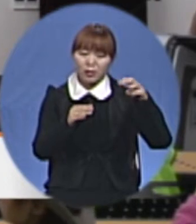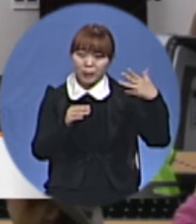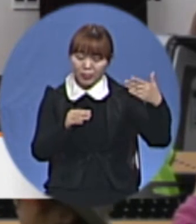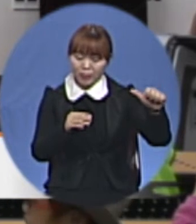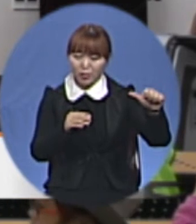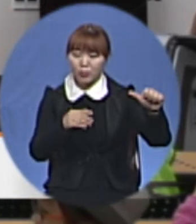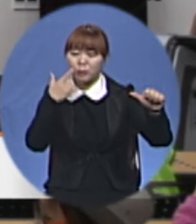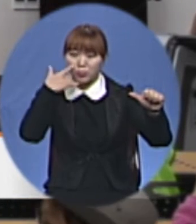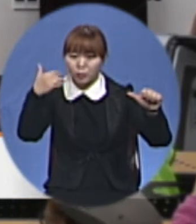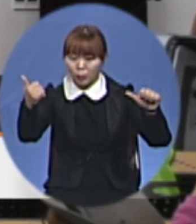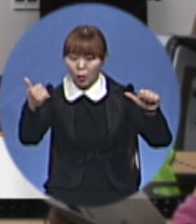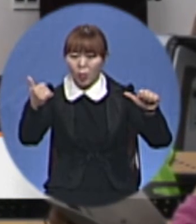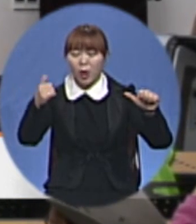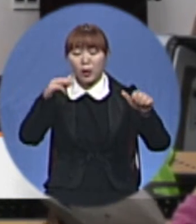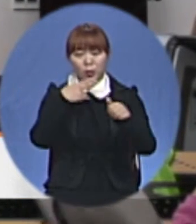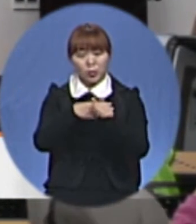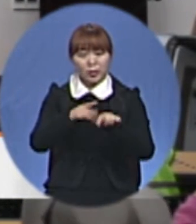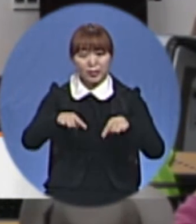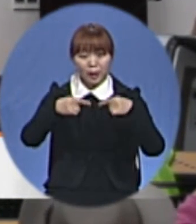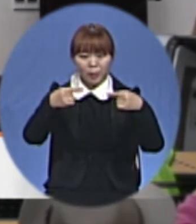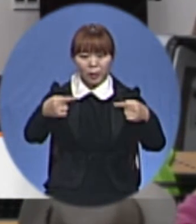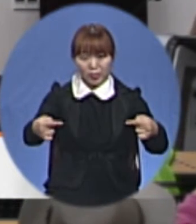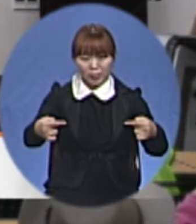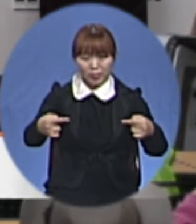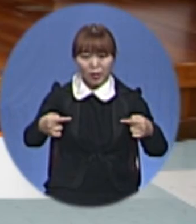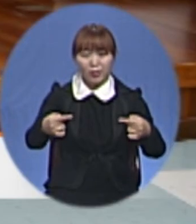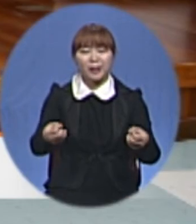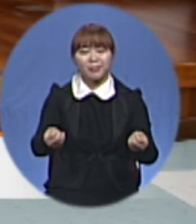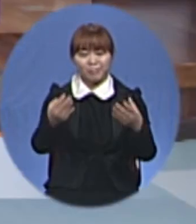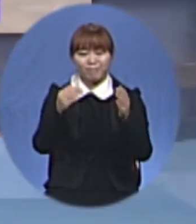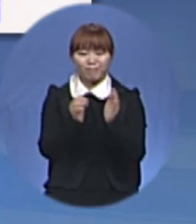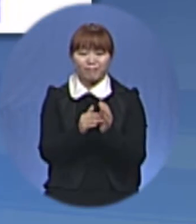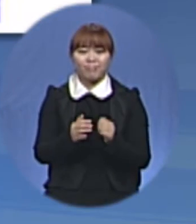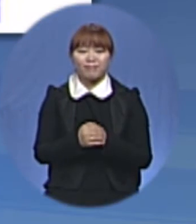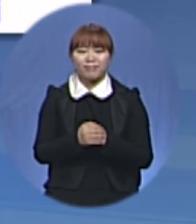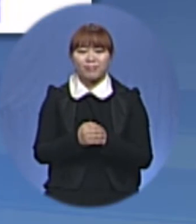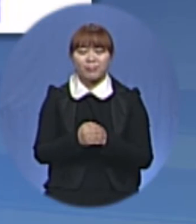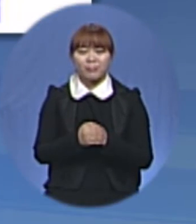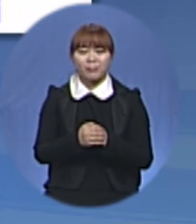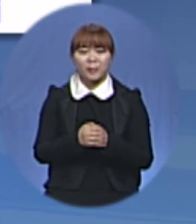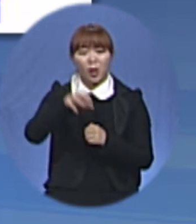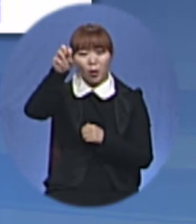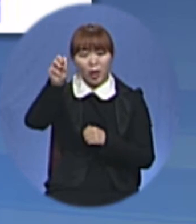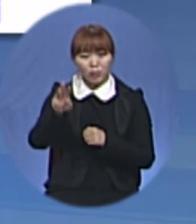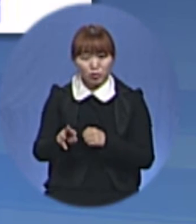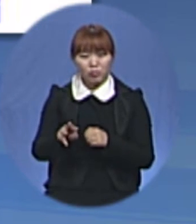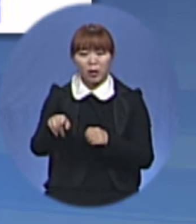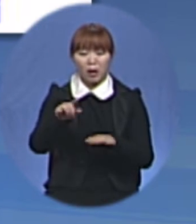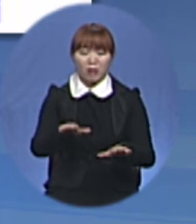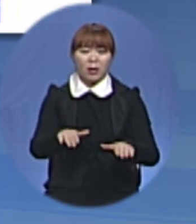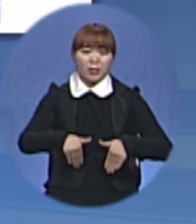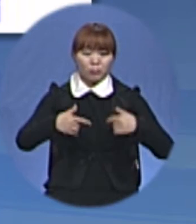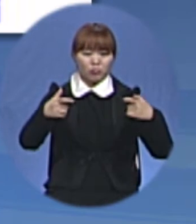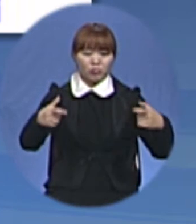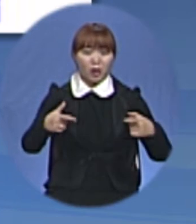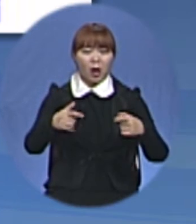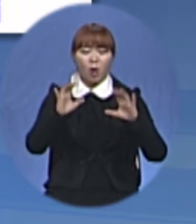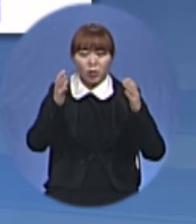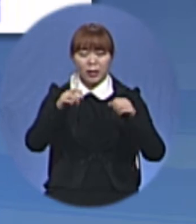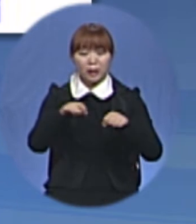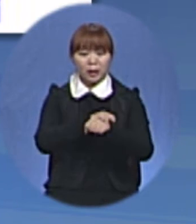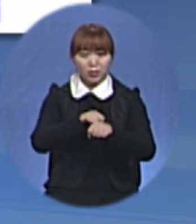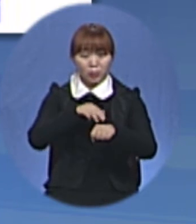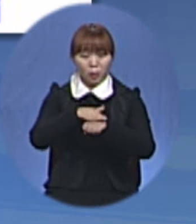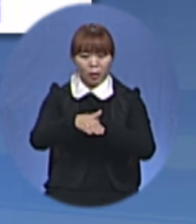35명과 학부모, 교사 등이 참석한 가운데 진행됐습니다. 광주가 역시 당구가 어린이 특화